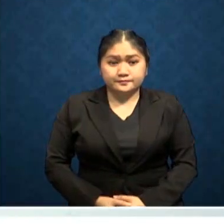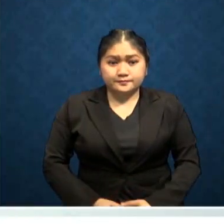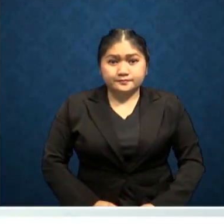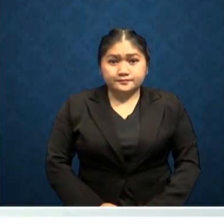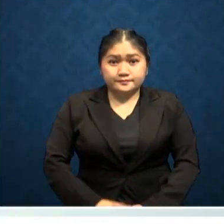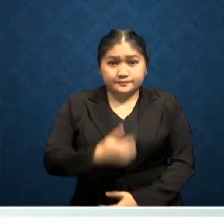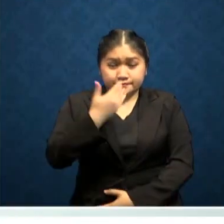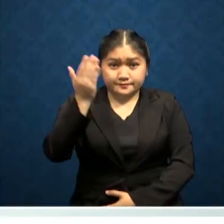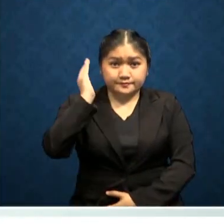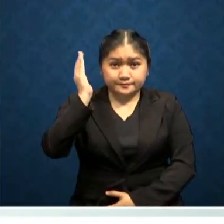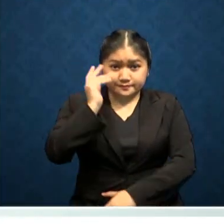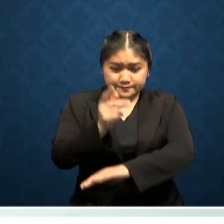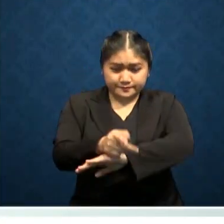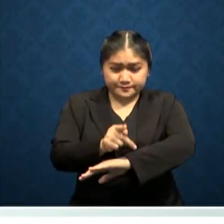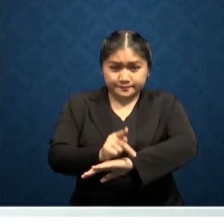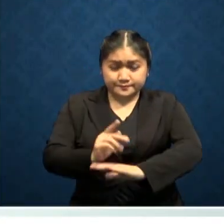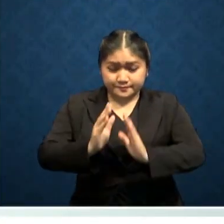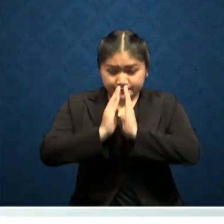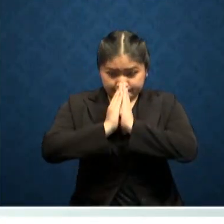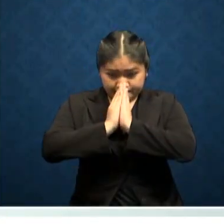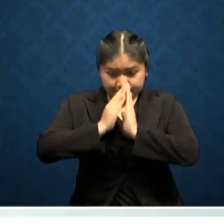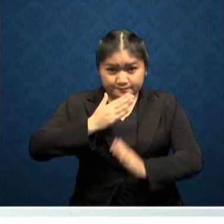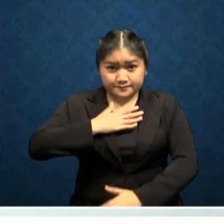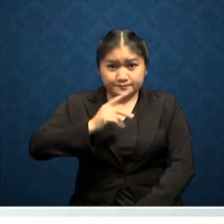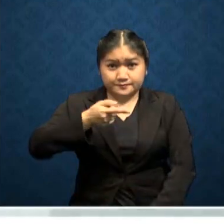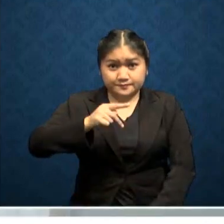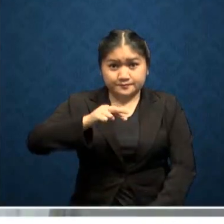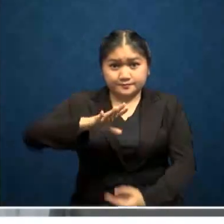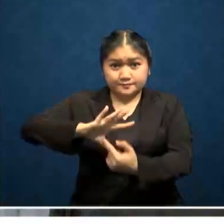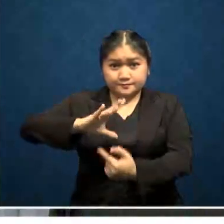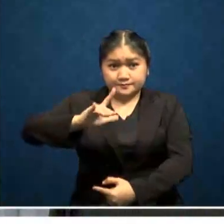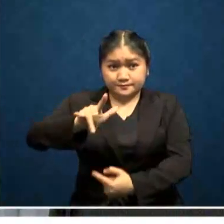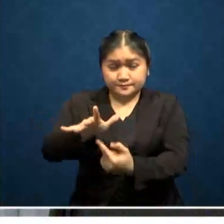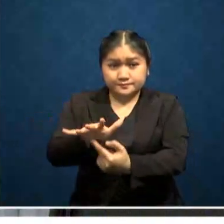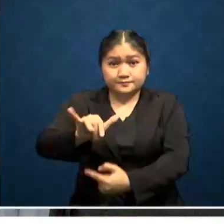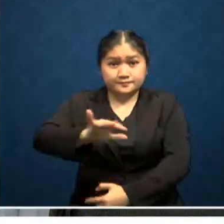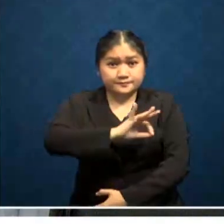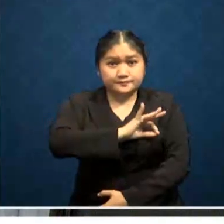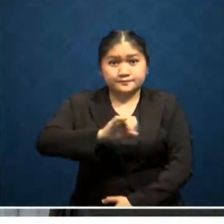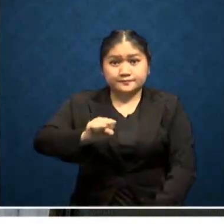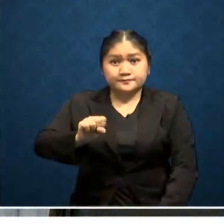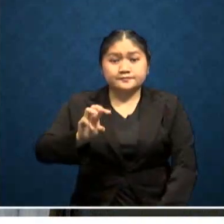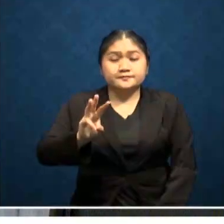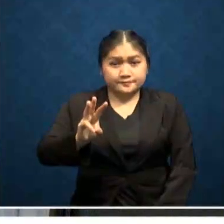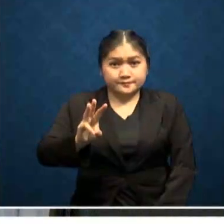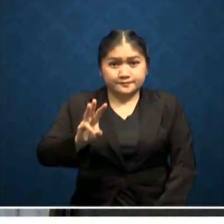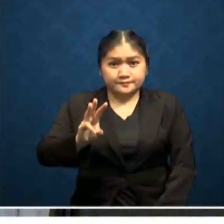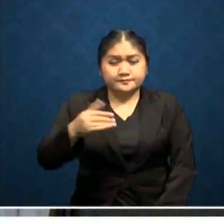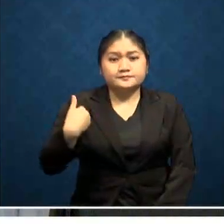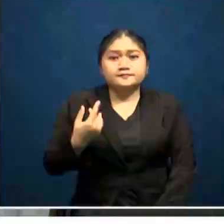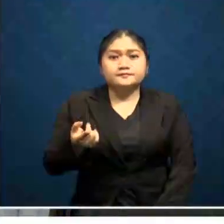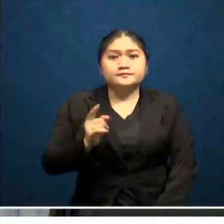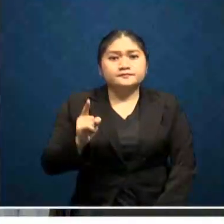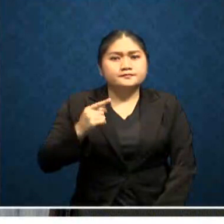กราบเรียนท่านประธานที่เคารพครับกระผมพลตรีปรัชยาสุกิจสมาชิกวุฒิสภาครับเอ่อ